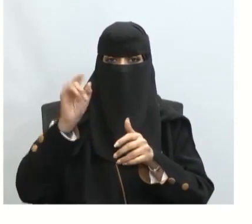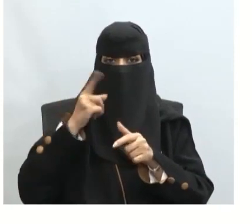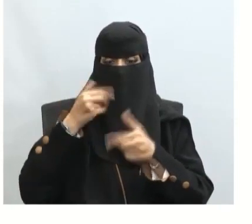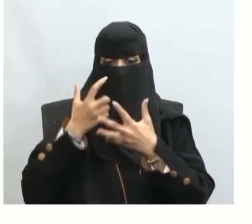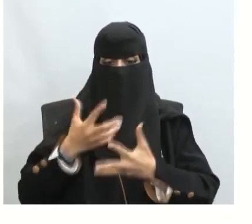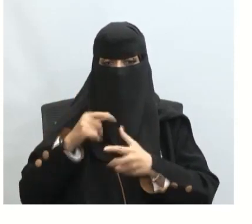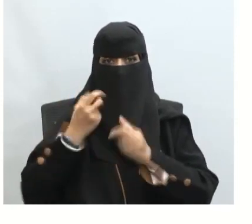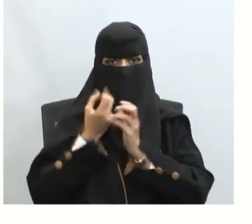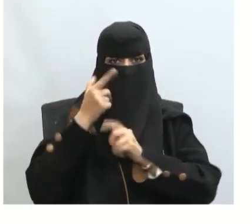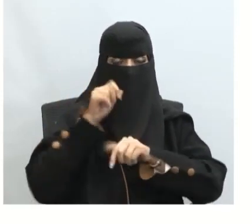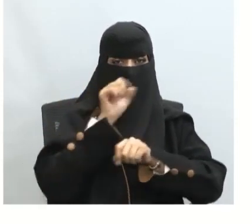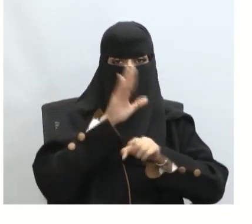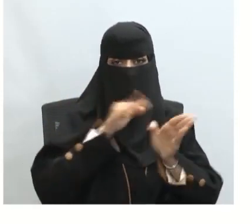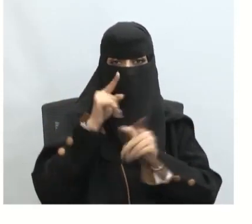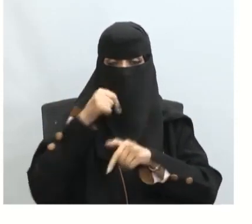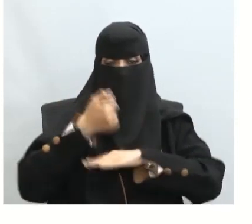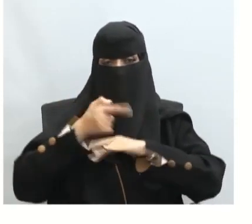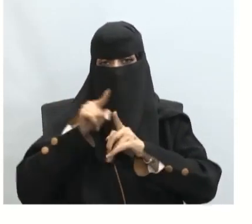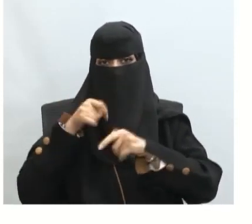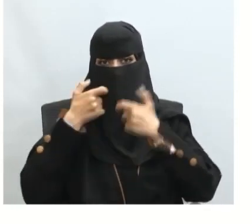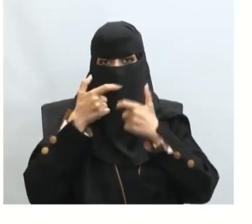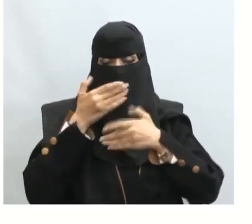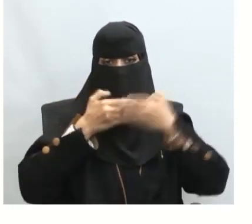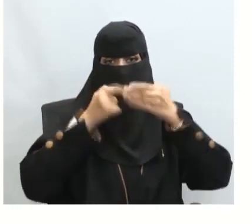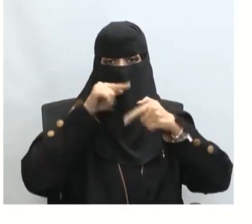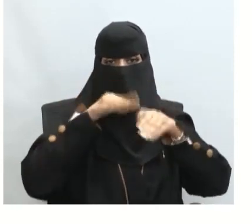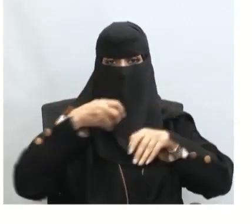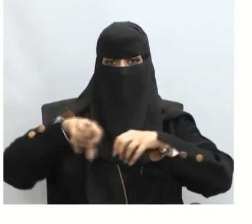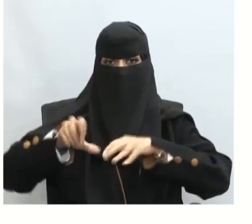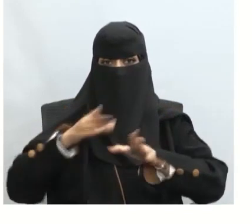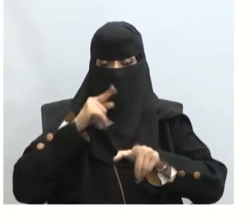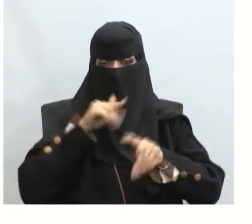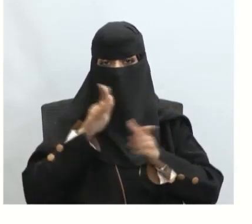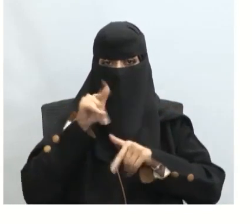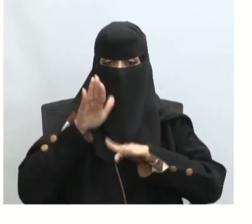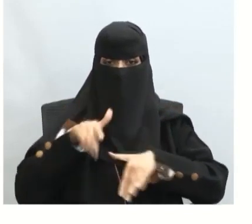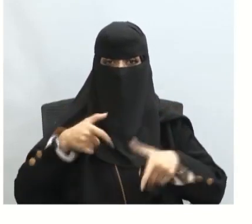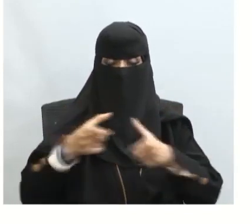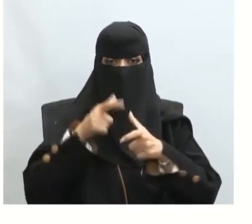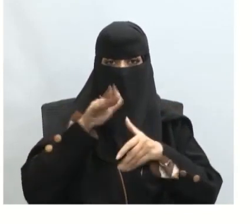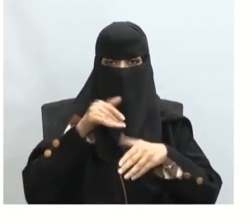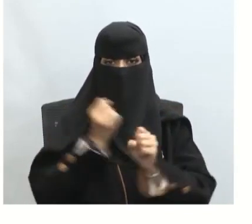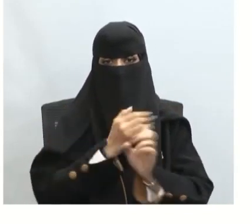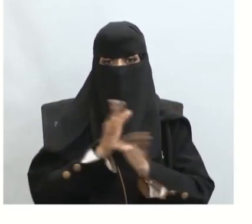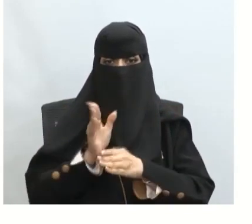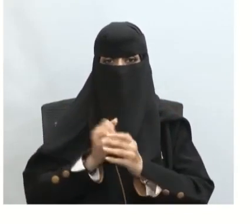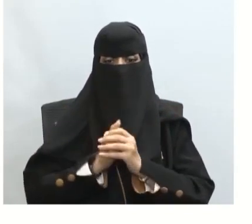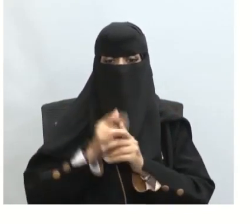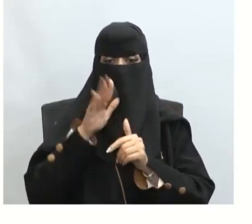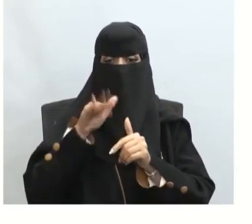تكثف تتوقع خواص البوليمرات اعتمادا على التركيب او التراكيب الجزيئيه ووجود المجموعات الوظيفيه